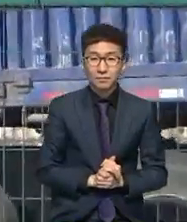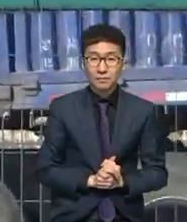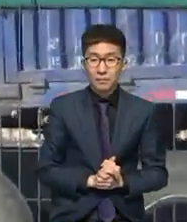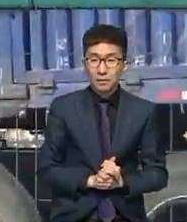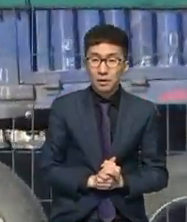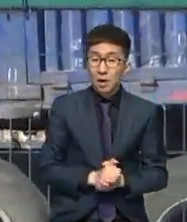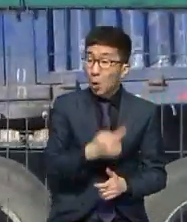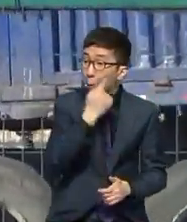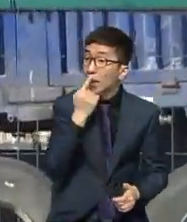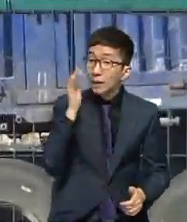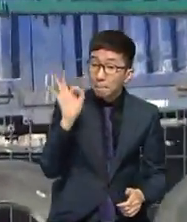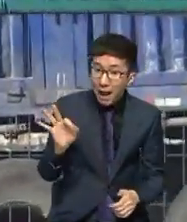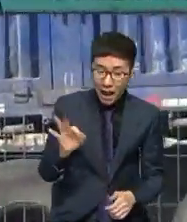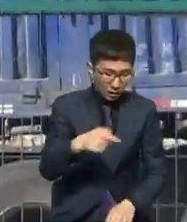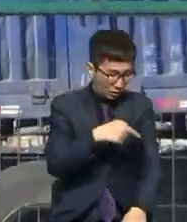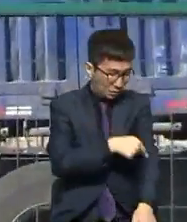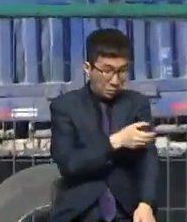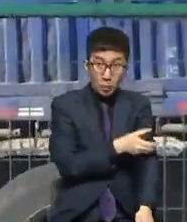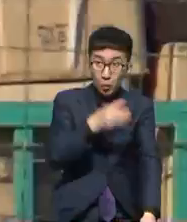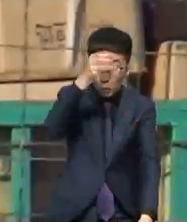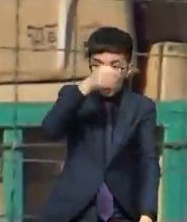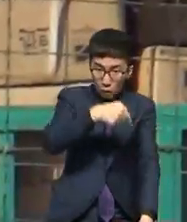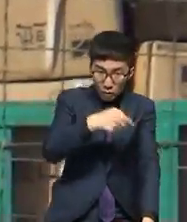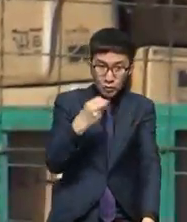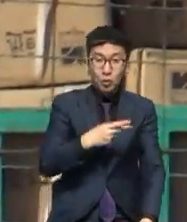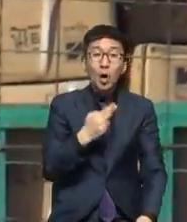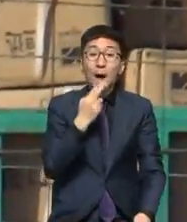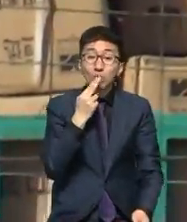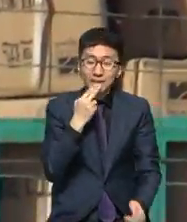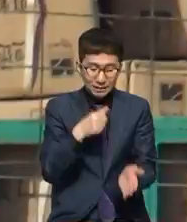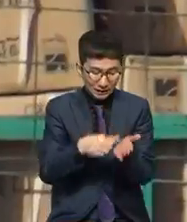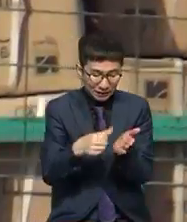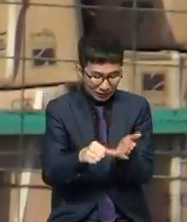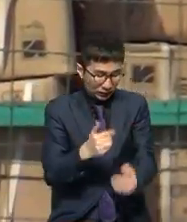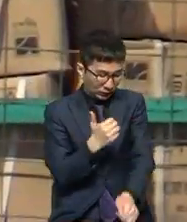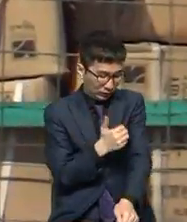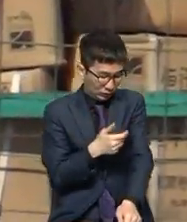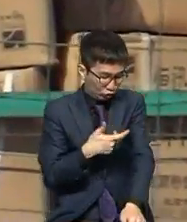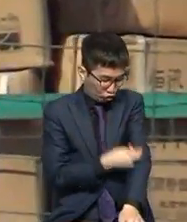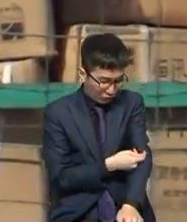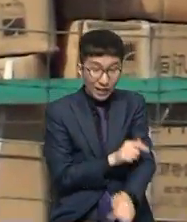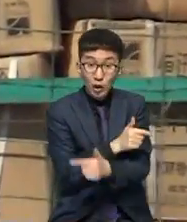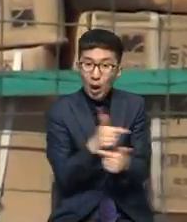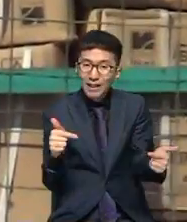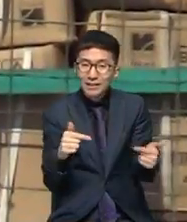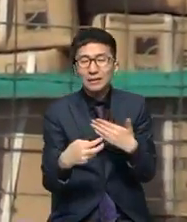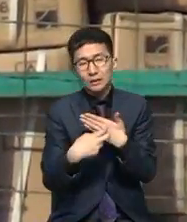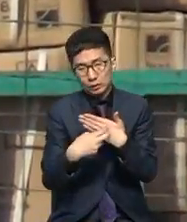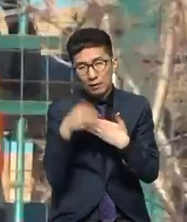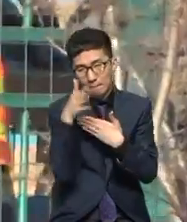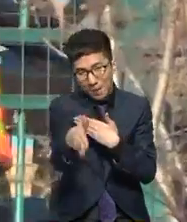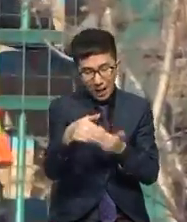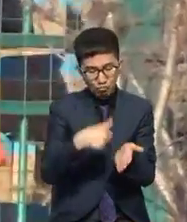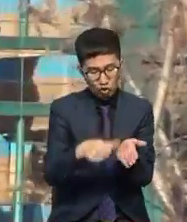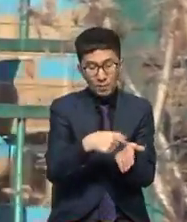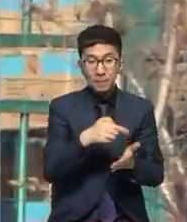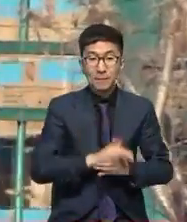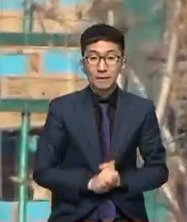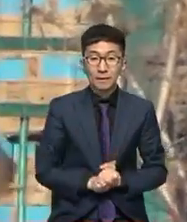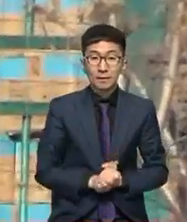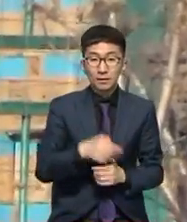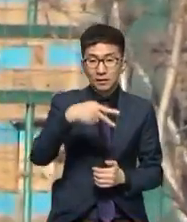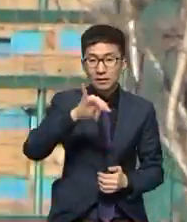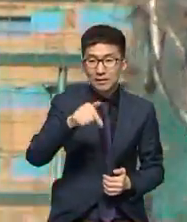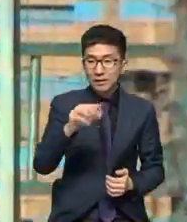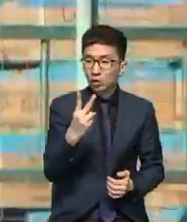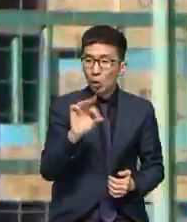취재진이 확인한 상자들은 포도당 주사액과 플라스틱 정맥주사 용기 접합부 등 의료용품들이었습니다. 식용유와 밀가루